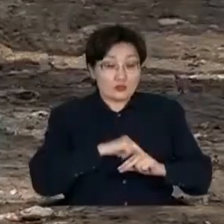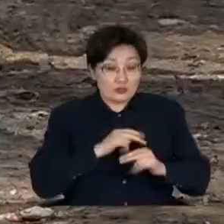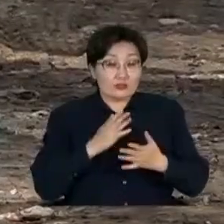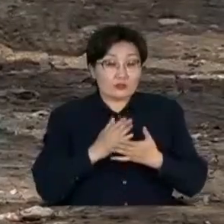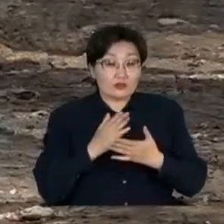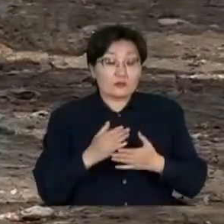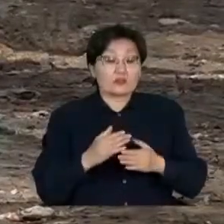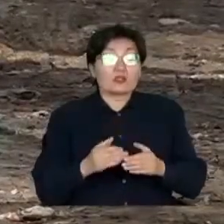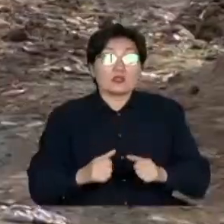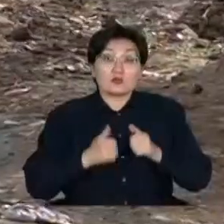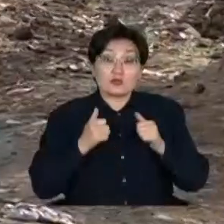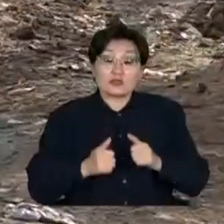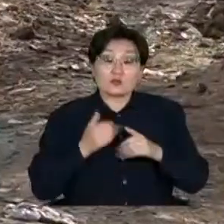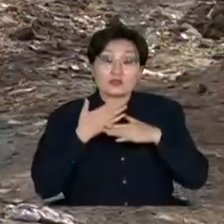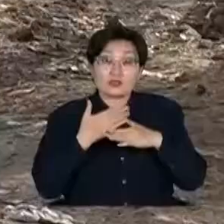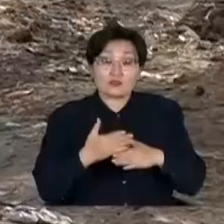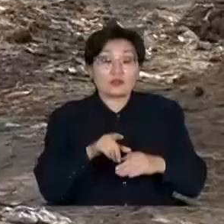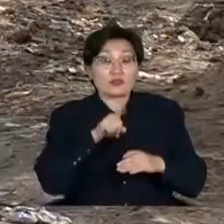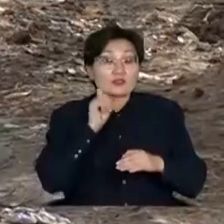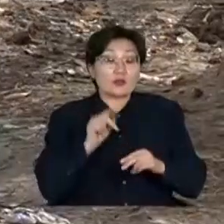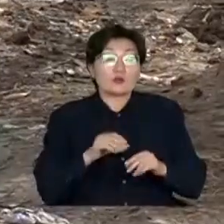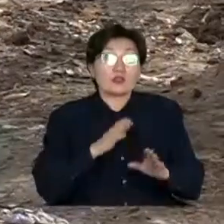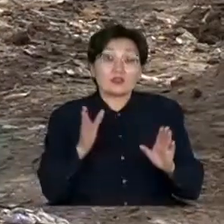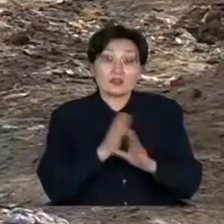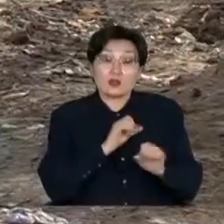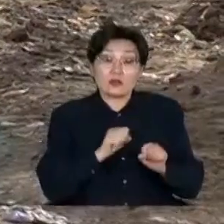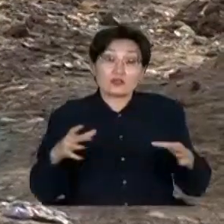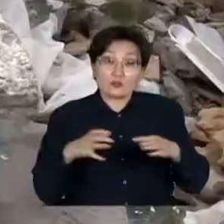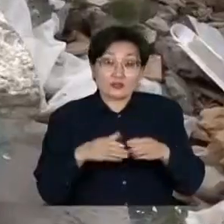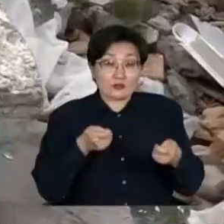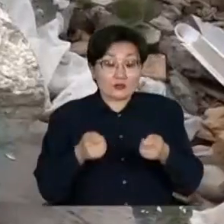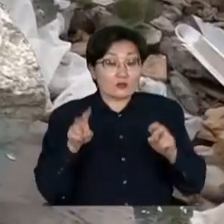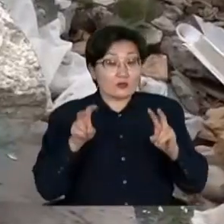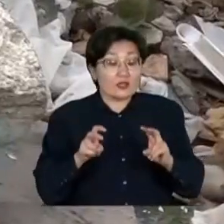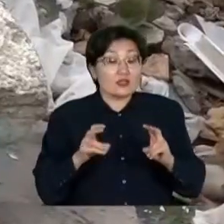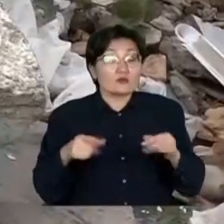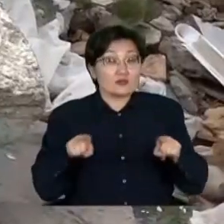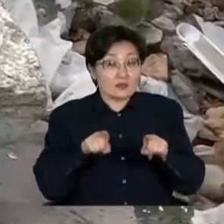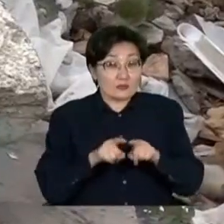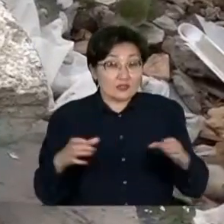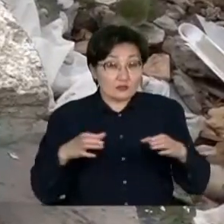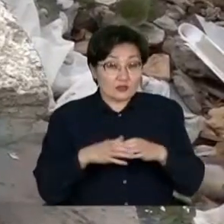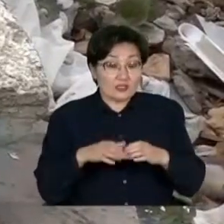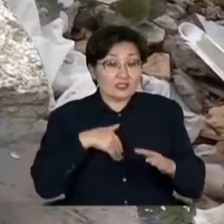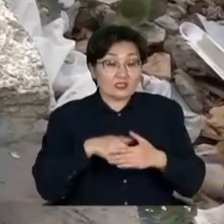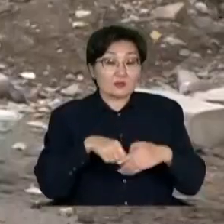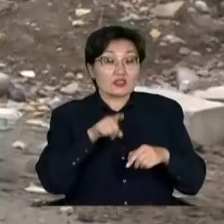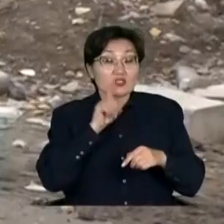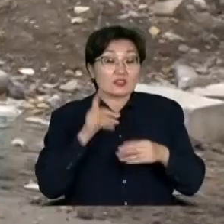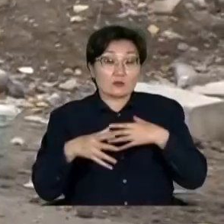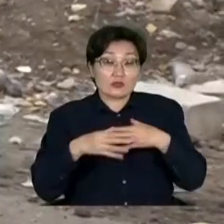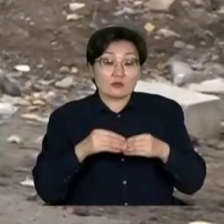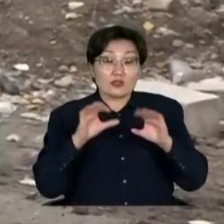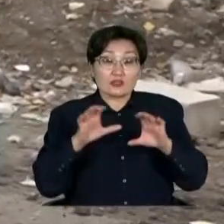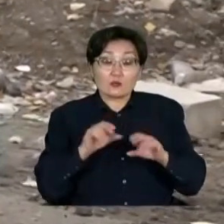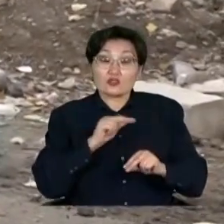жүр. Табандылығының арқасында жас эко-патруль жасағының басшысы атанған ол, бүгінде дәстүрден жаңылмай, командасындағы белсенді жастармен бірге